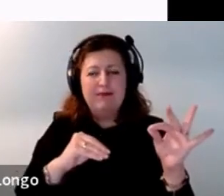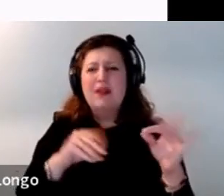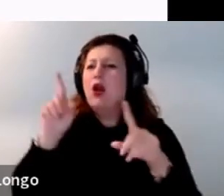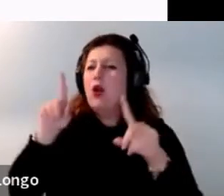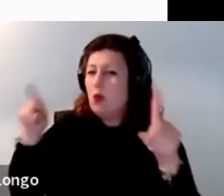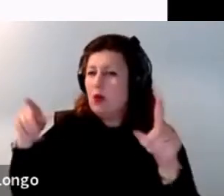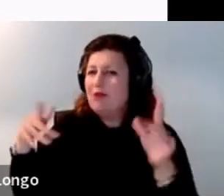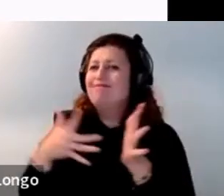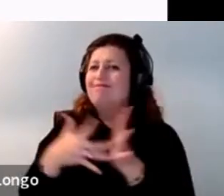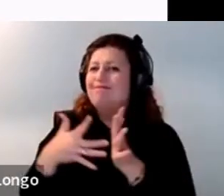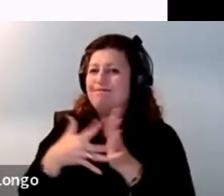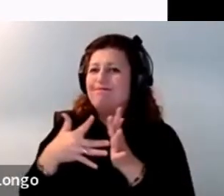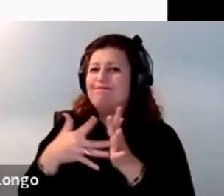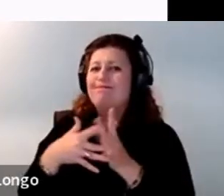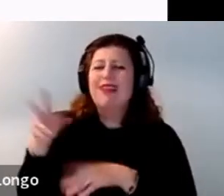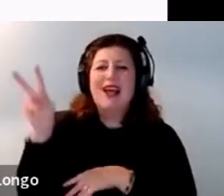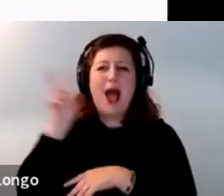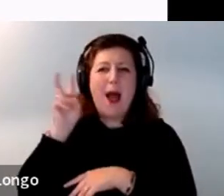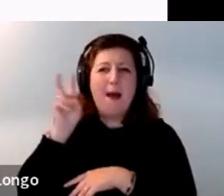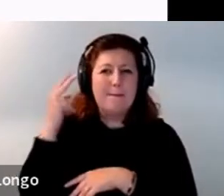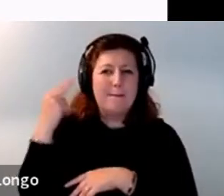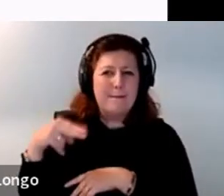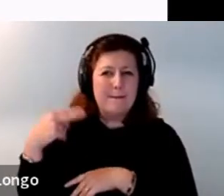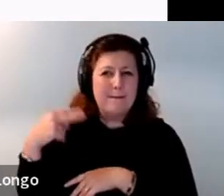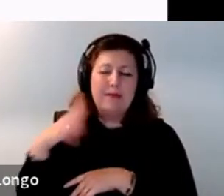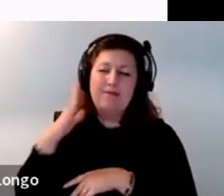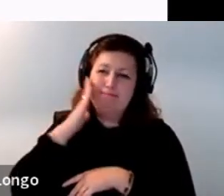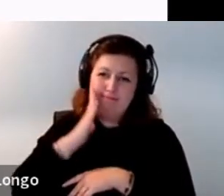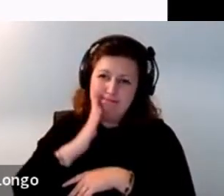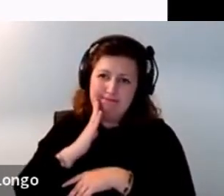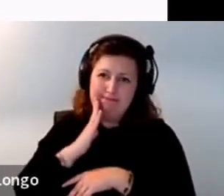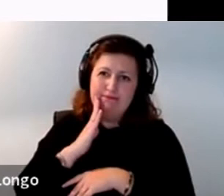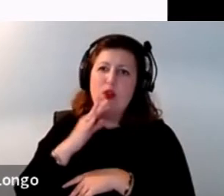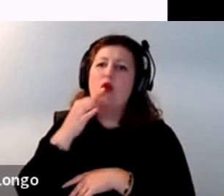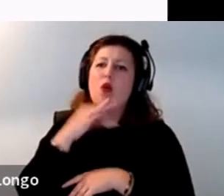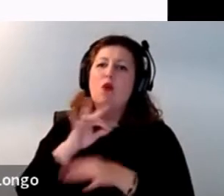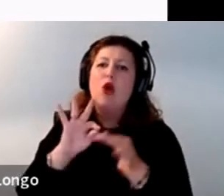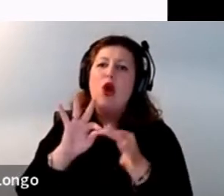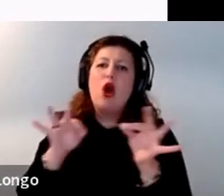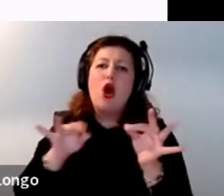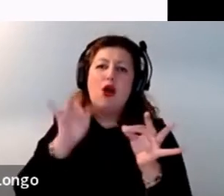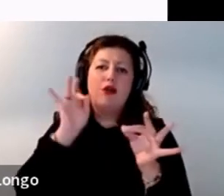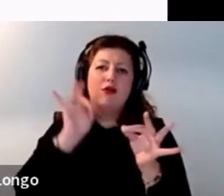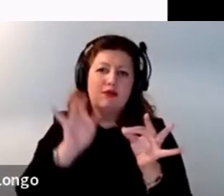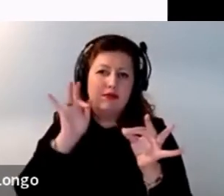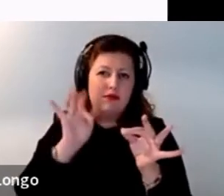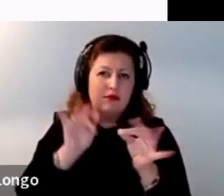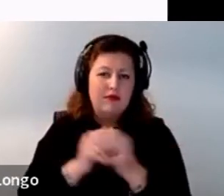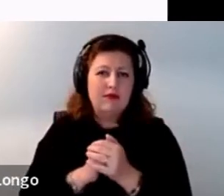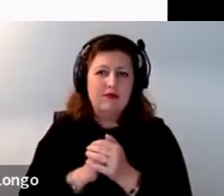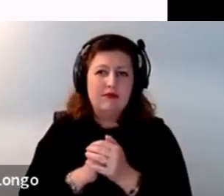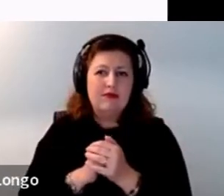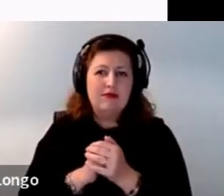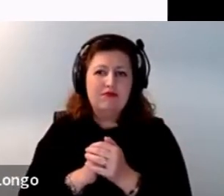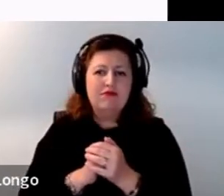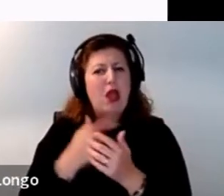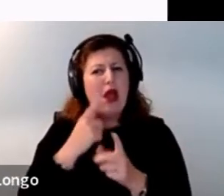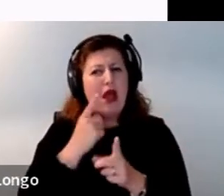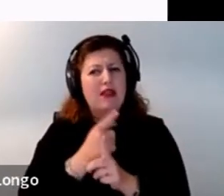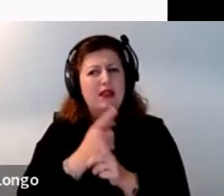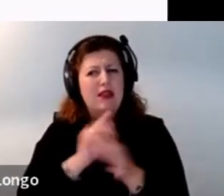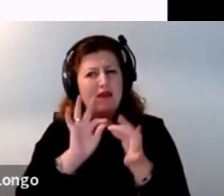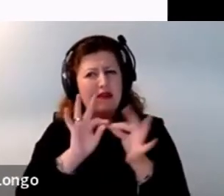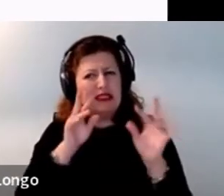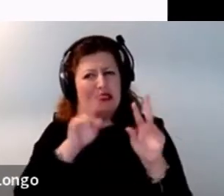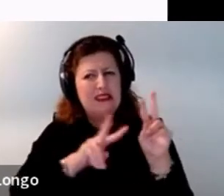difficoltà con l'audio può rivederlo. Sì, lo devo recuperare, però ve lo mando sicuramente,